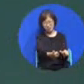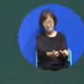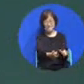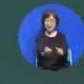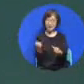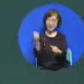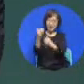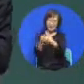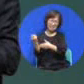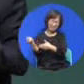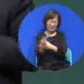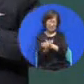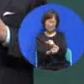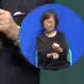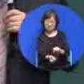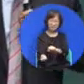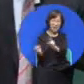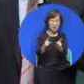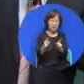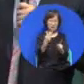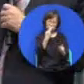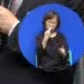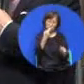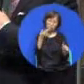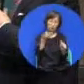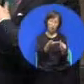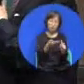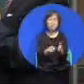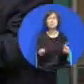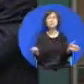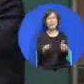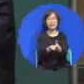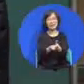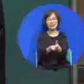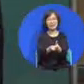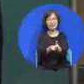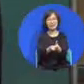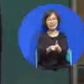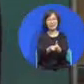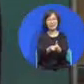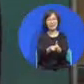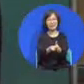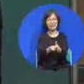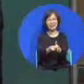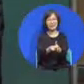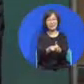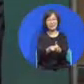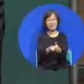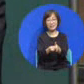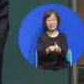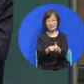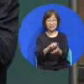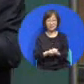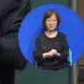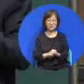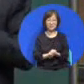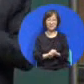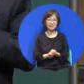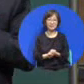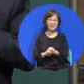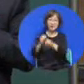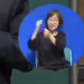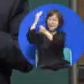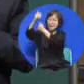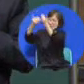verse 19, Abraham believed that even if that he dies, that God would raise the dead. 전달해줘야 돼요. We must relay the strength. 여러분